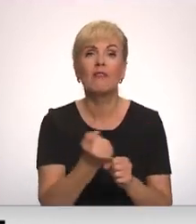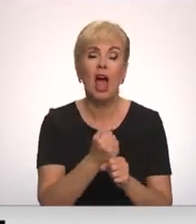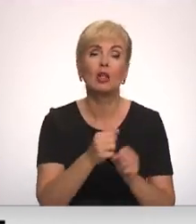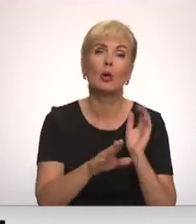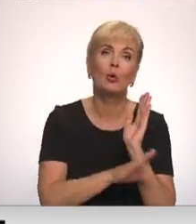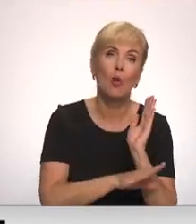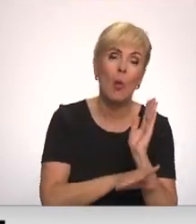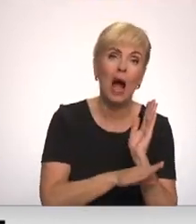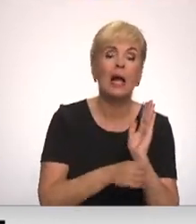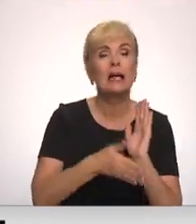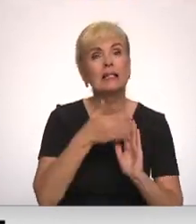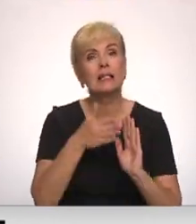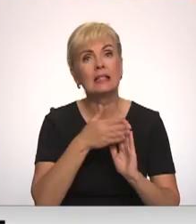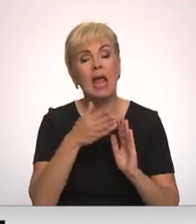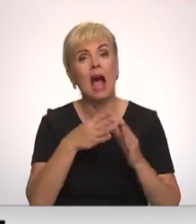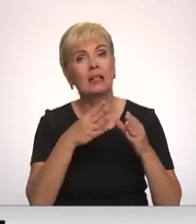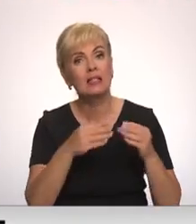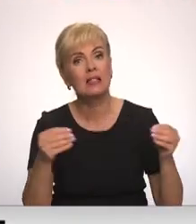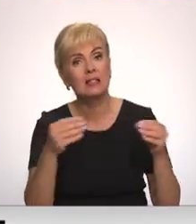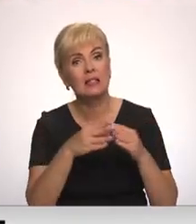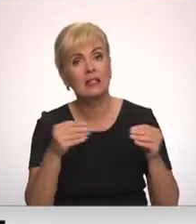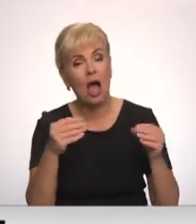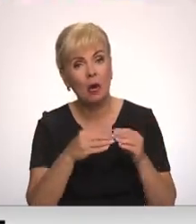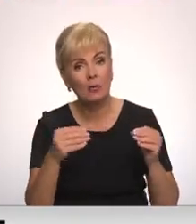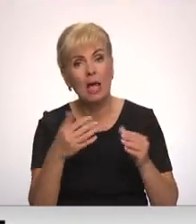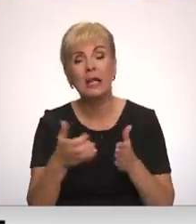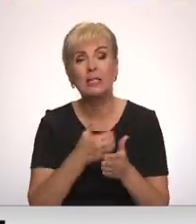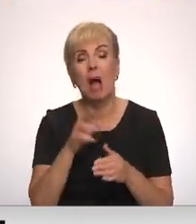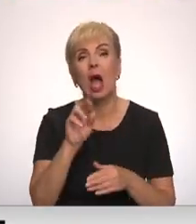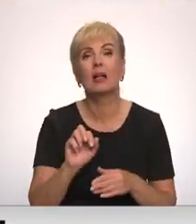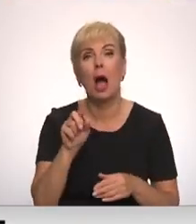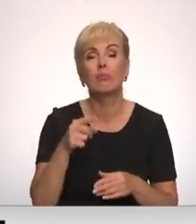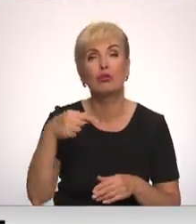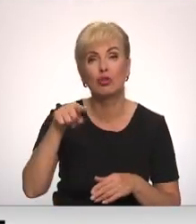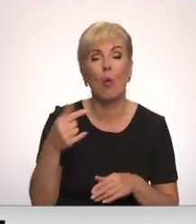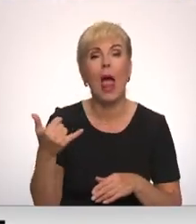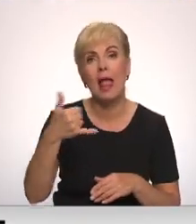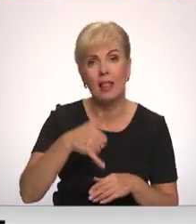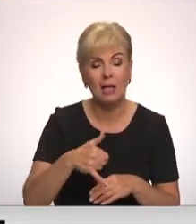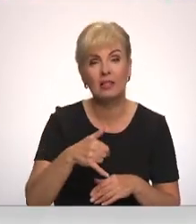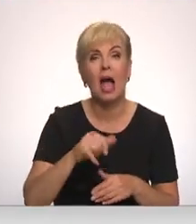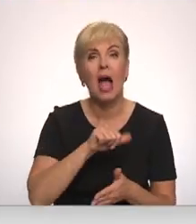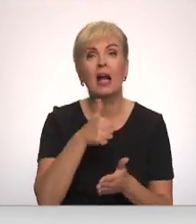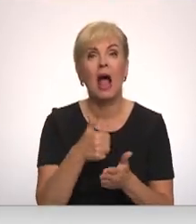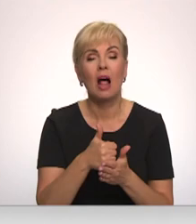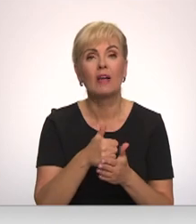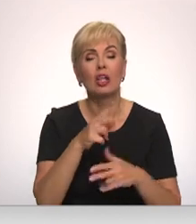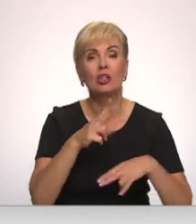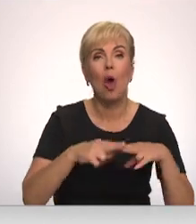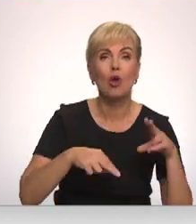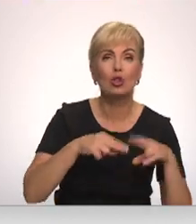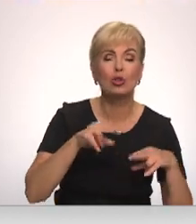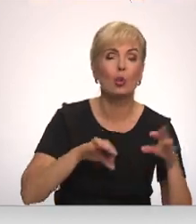siena un salmiem, degšanas paeldzināšanai izmantojot rapšu eļļu. Lielāku lomu tieši spēlē tās konstrukcijas, tā